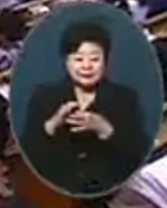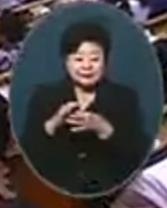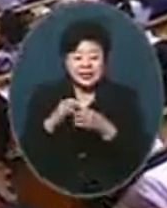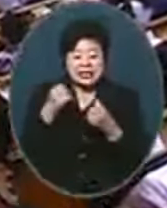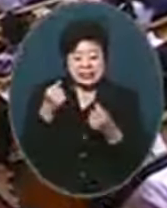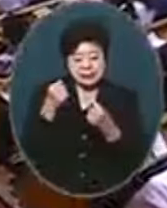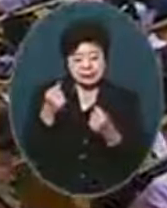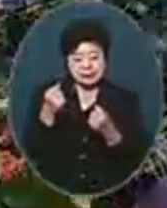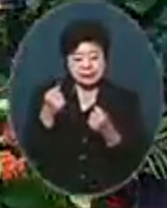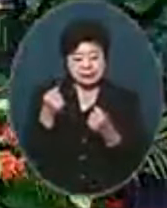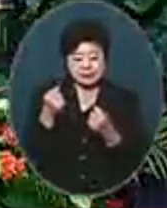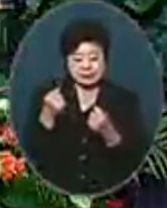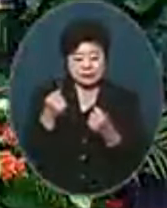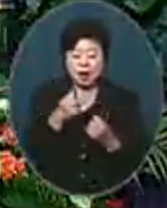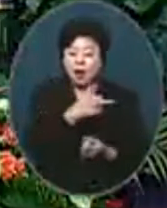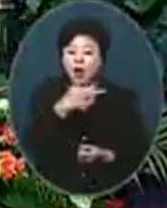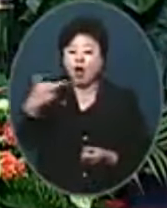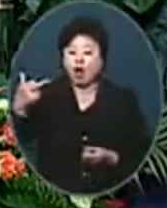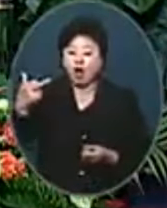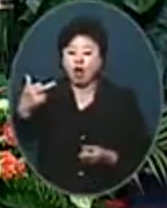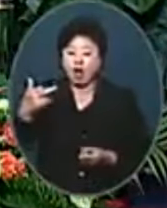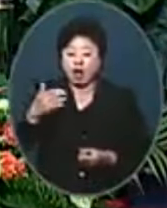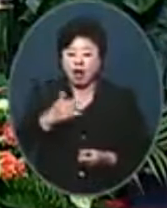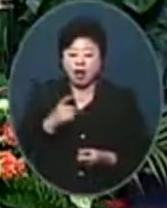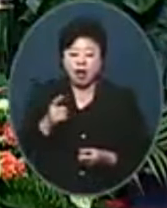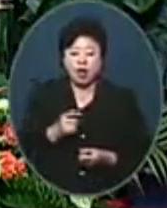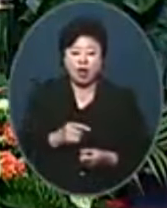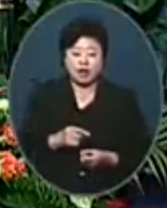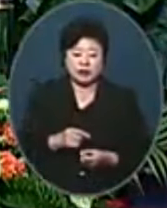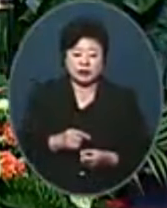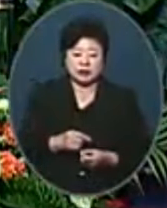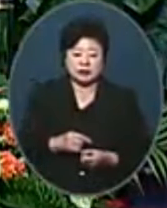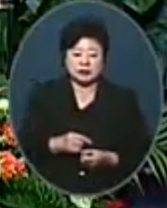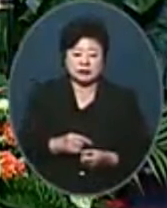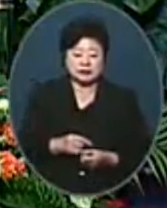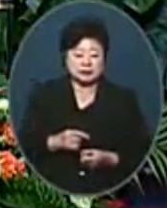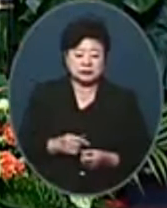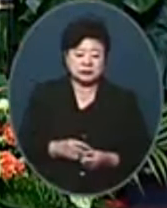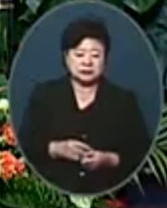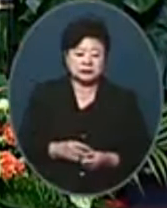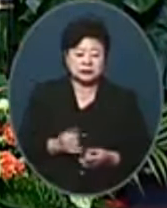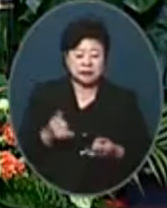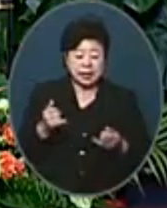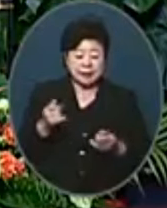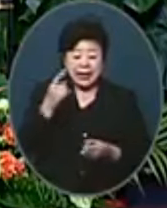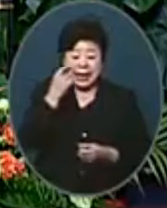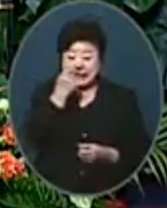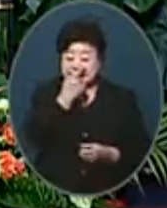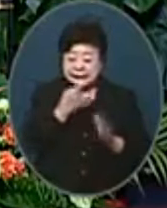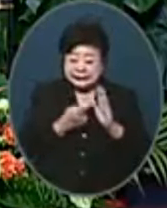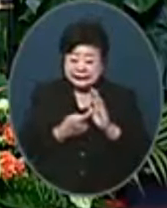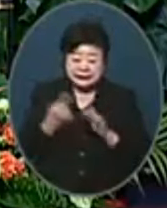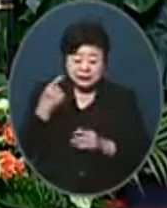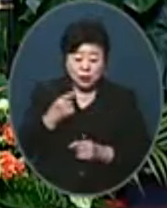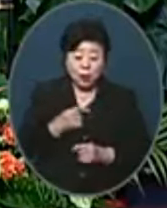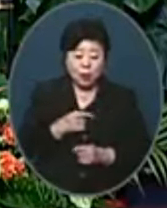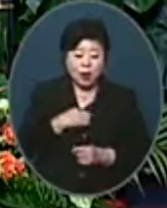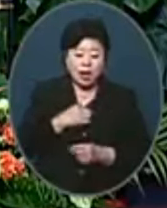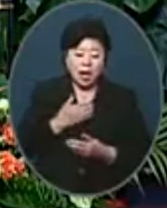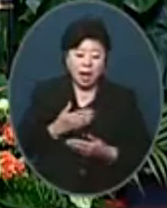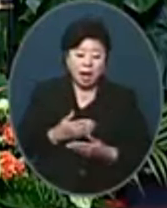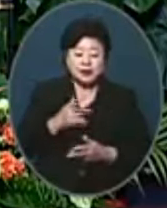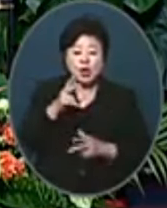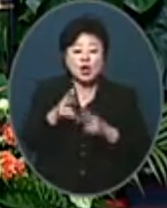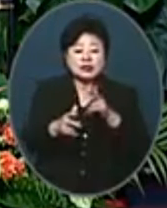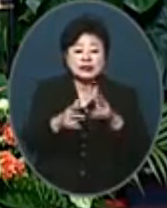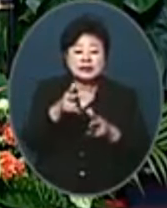힘은 대단합니다. 나는 어떤 부형님의 간증을 듣고 감동을 느꼈습니다. 자기가 사업을